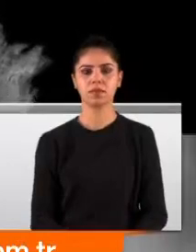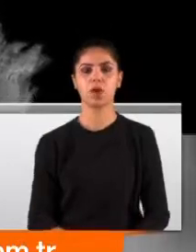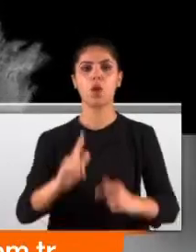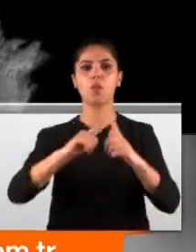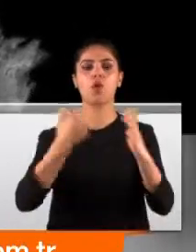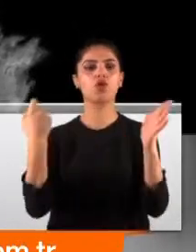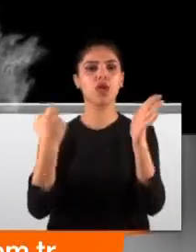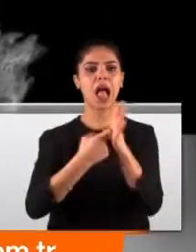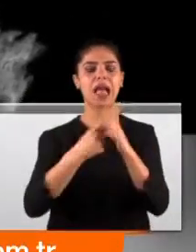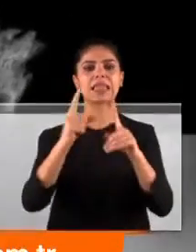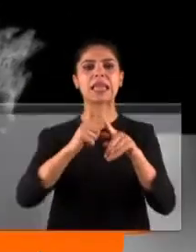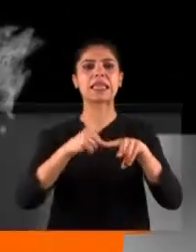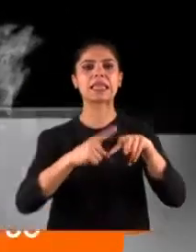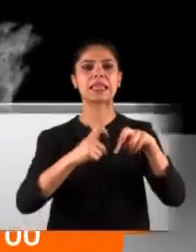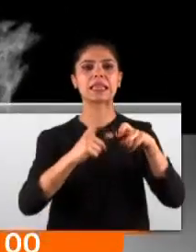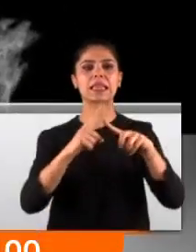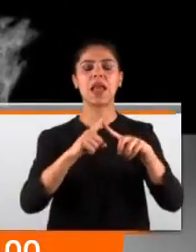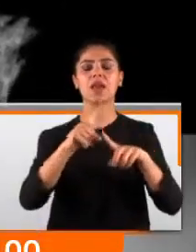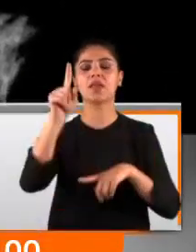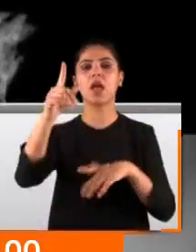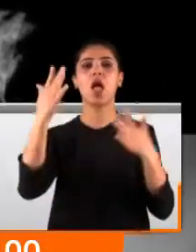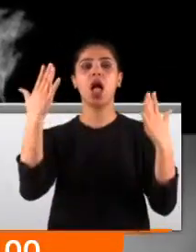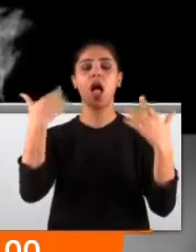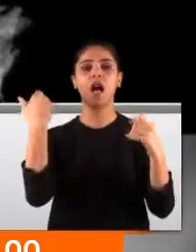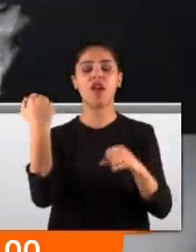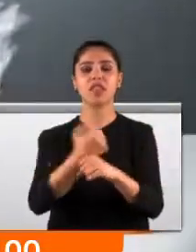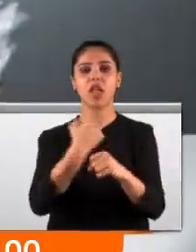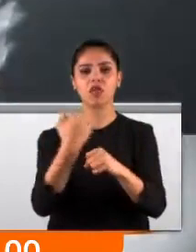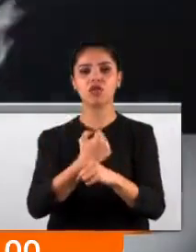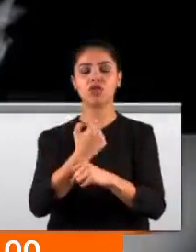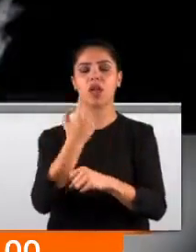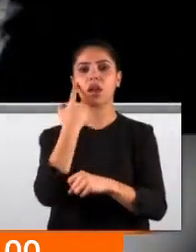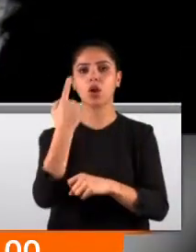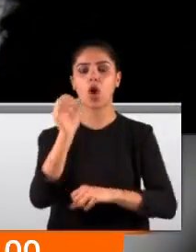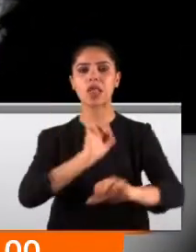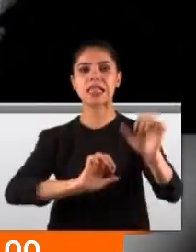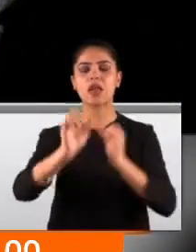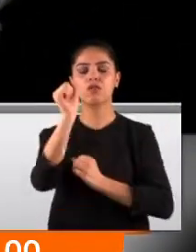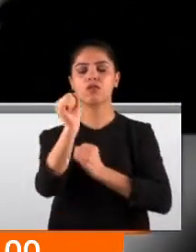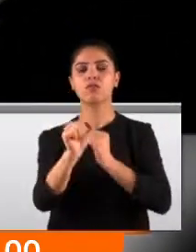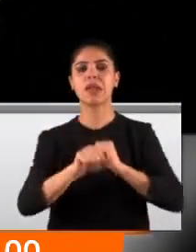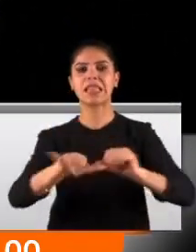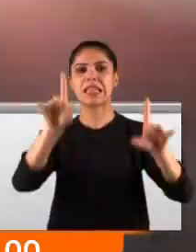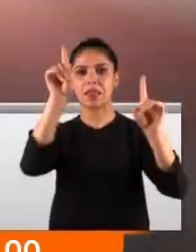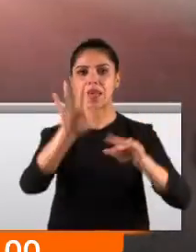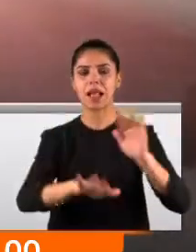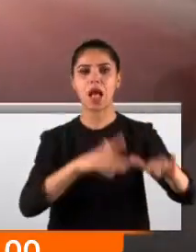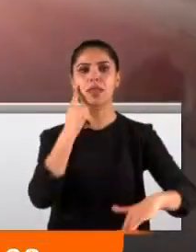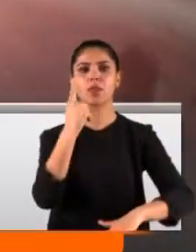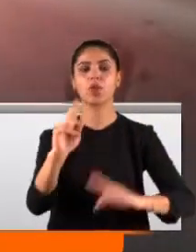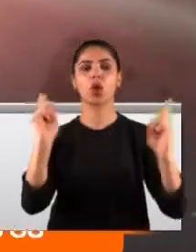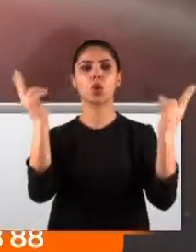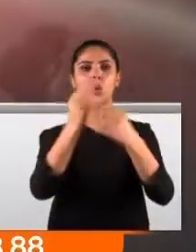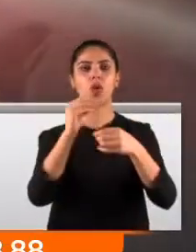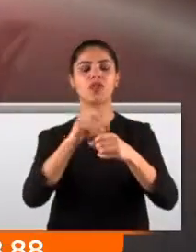Projenin adı DART, göktaşlarına karşı oluşturulan gezegen savunma sisteminin ilk adımı olarak tasarlandı. Amacı ise dünya